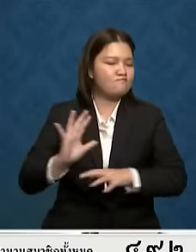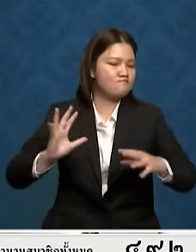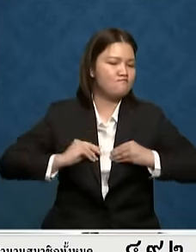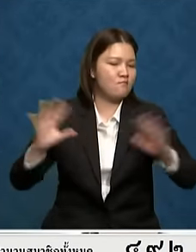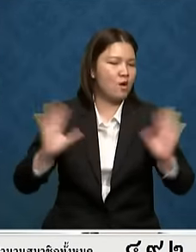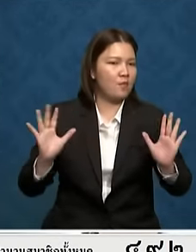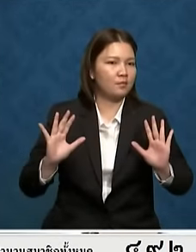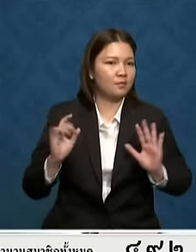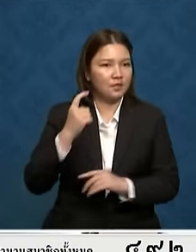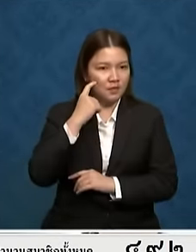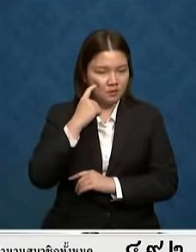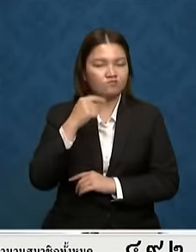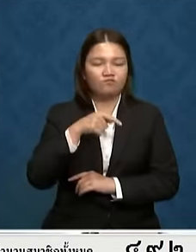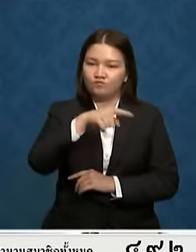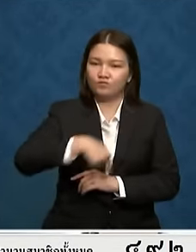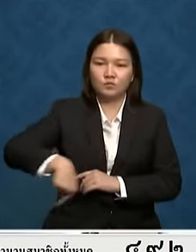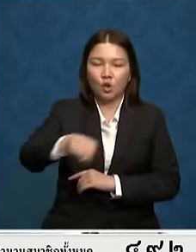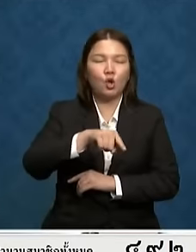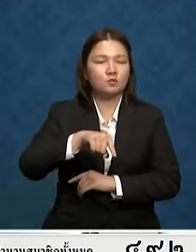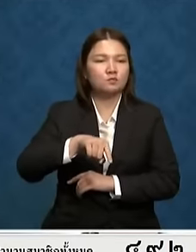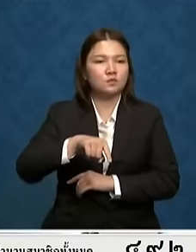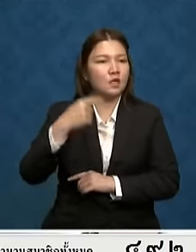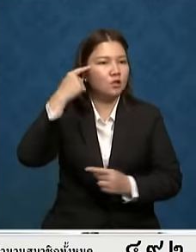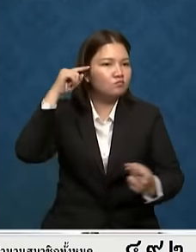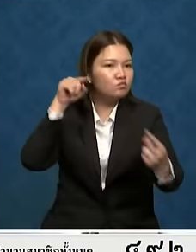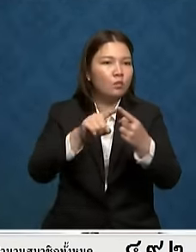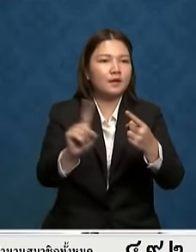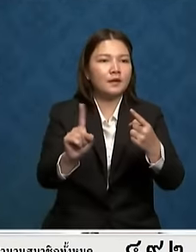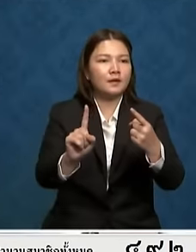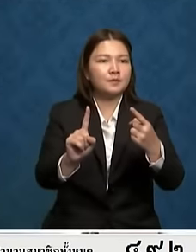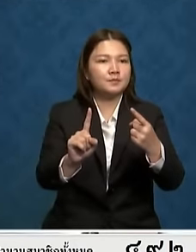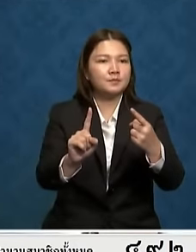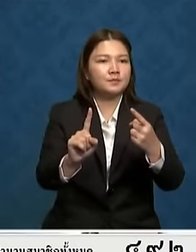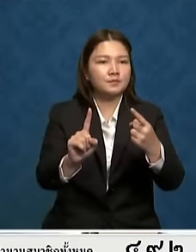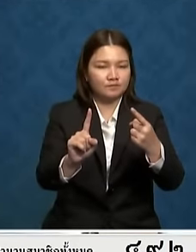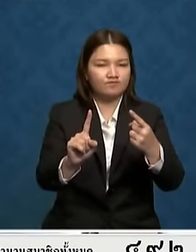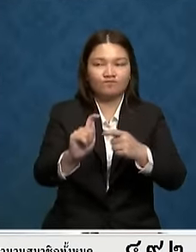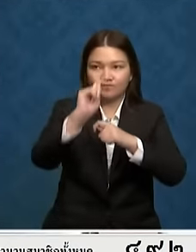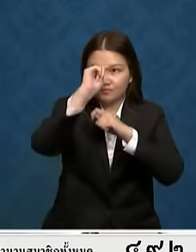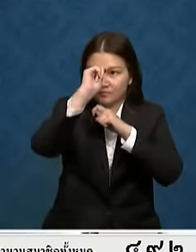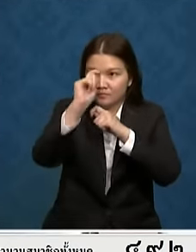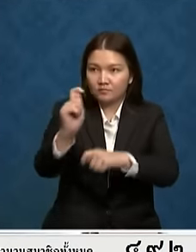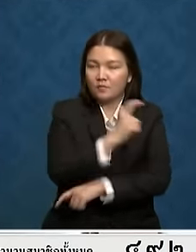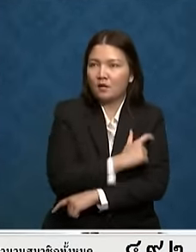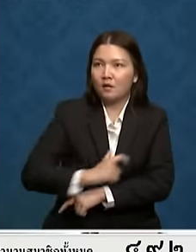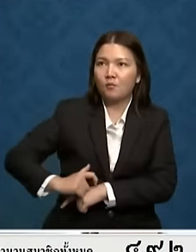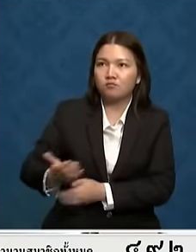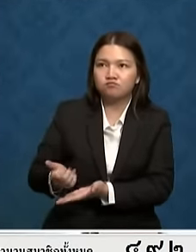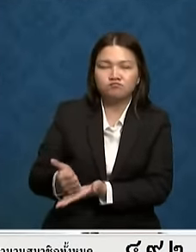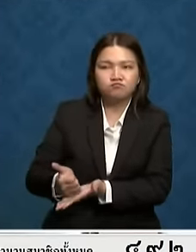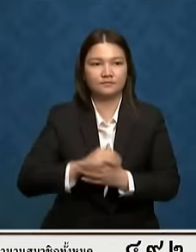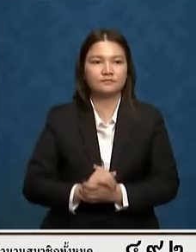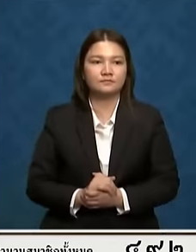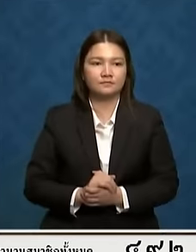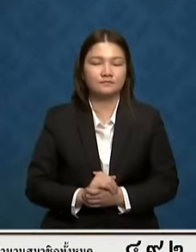นี้เรายืนยันเจตนารมณ์ที่ชัดเจนครับว่าเราจะจงรักภักดีและปกป้องสถาบันให้ถึงที่สุดครับท่าน